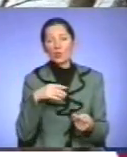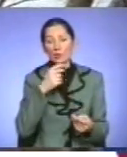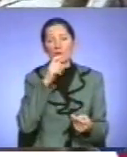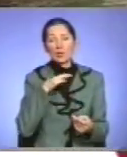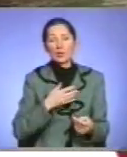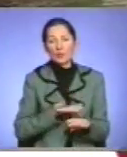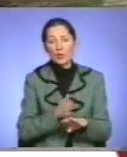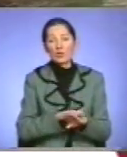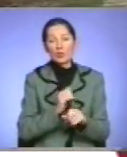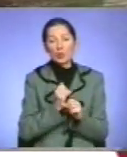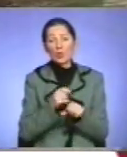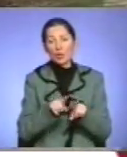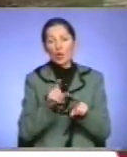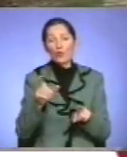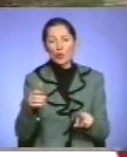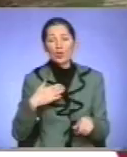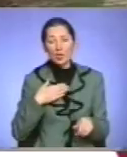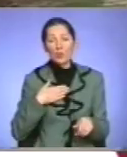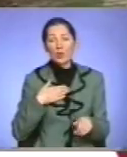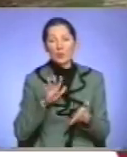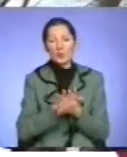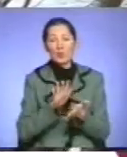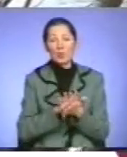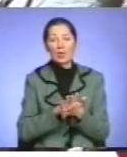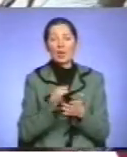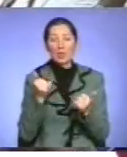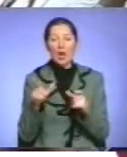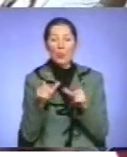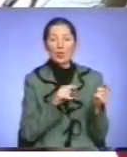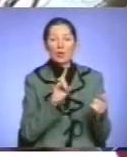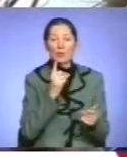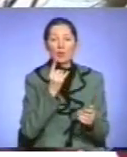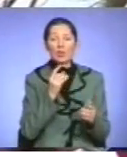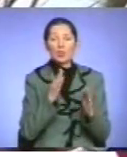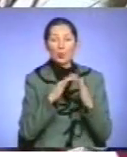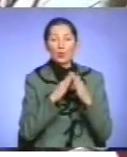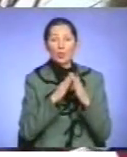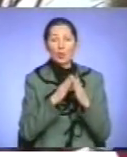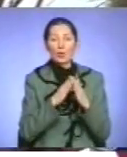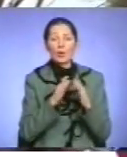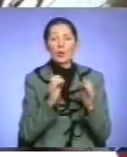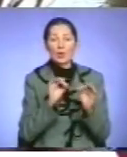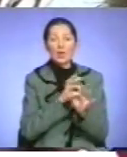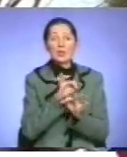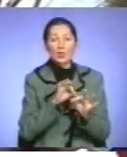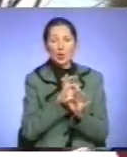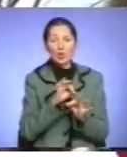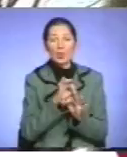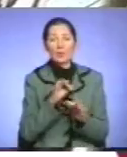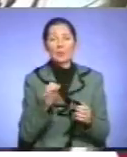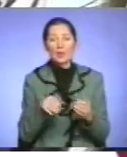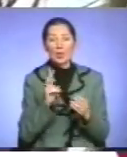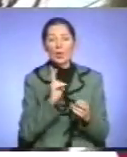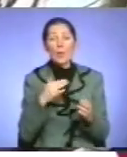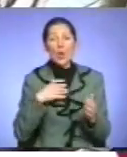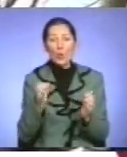люди, як і ми. Ще поїдемо зараз в дитячий сиротинець, яким ми опікуємося. Якщо встигнемо сьогодні, якщо зробимо тут фронт робіт, поїдемо сьогодні. Якщо